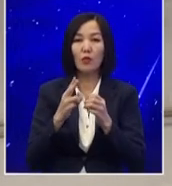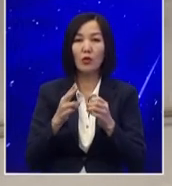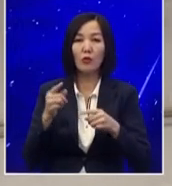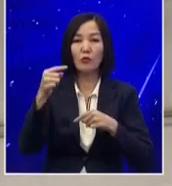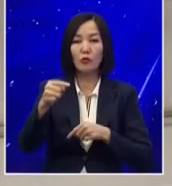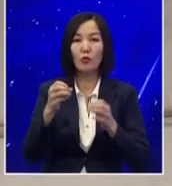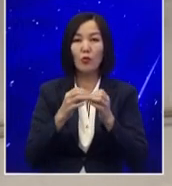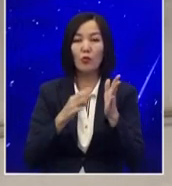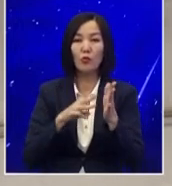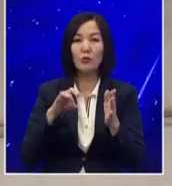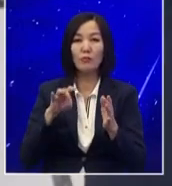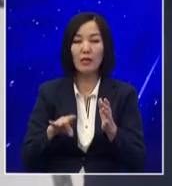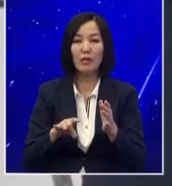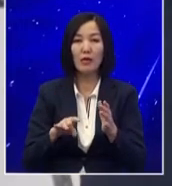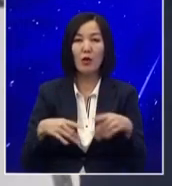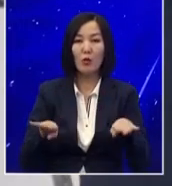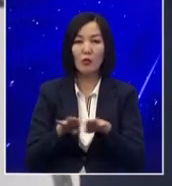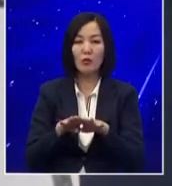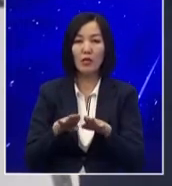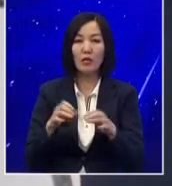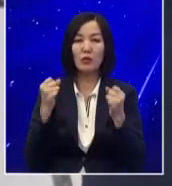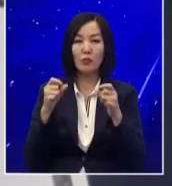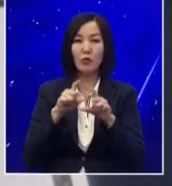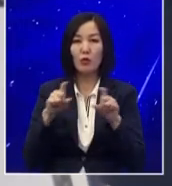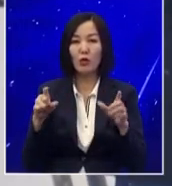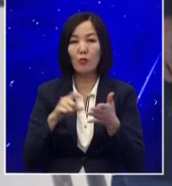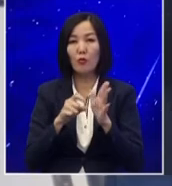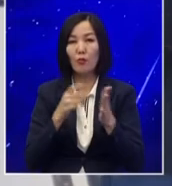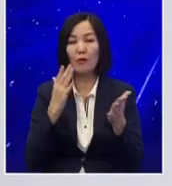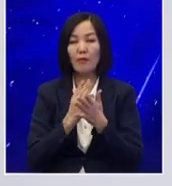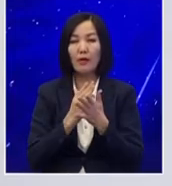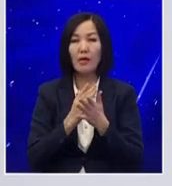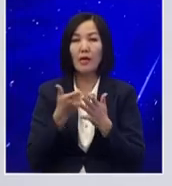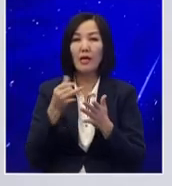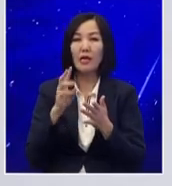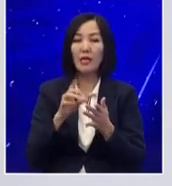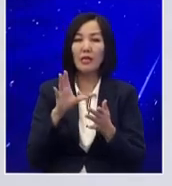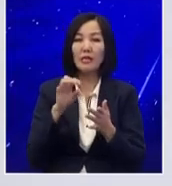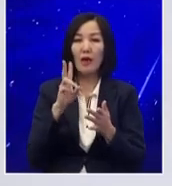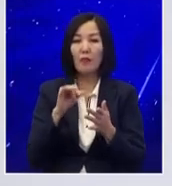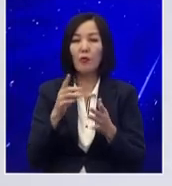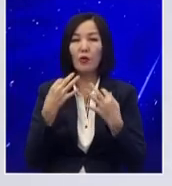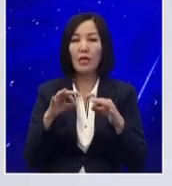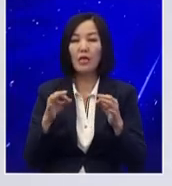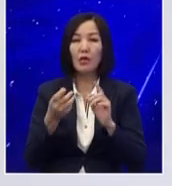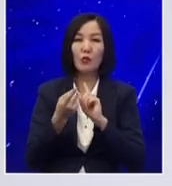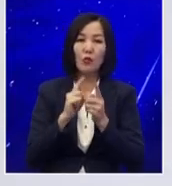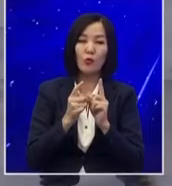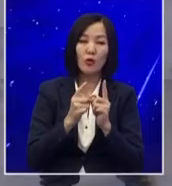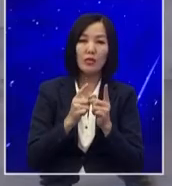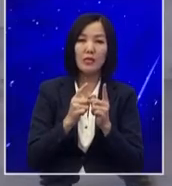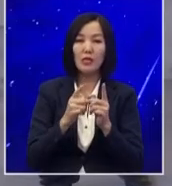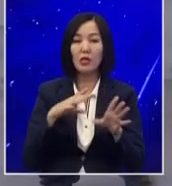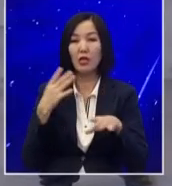19 метр. Оның жанында осыған ұқсас тағы бір спорттық бөлме бар. Мұнда грек-рим, самбо, дзюдо, еркін және қазақ күресінің